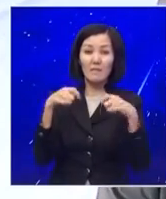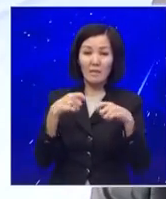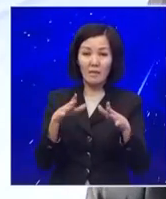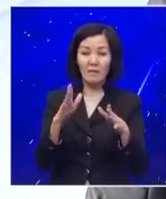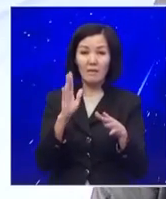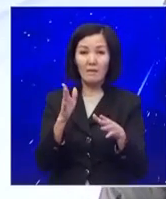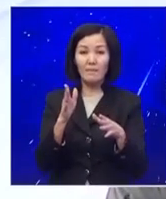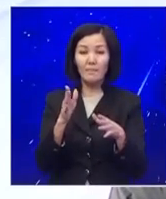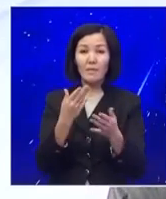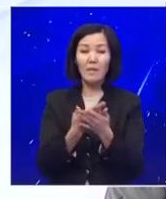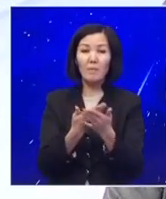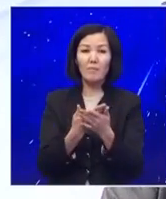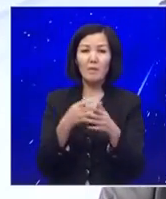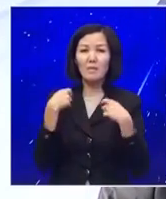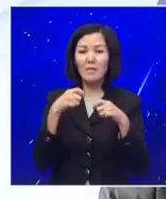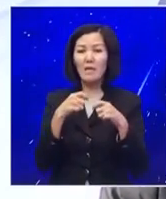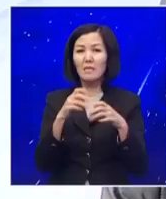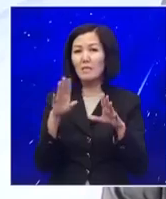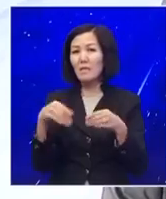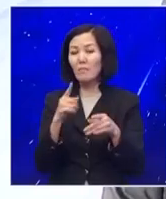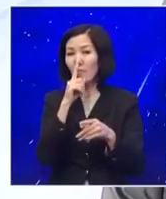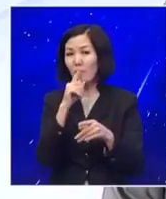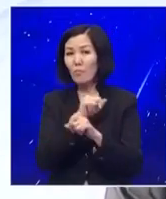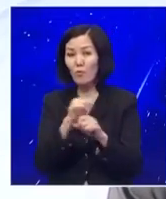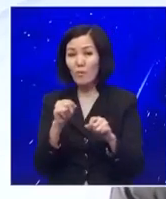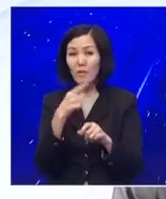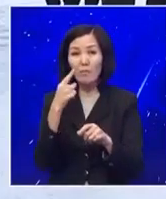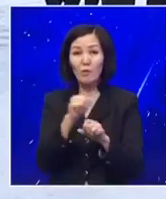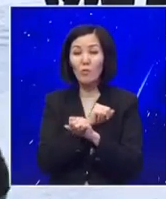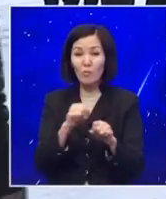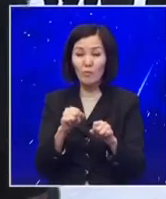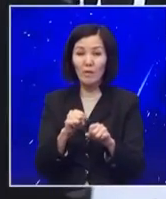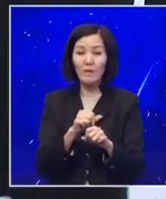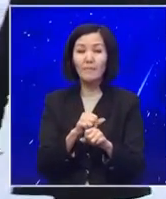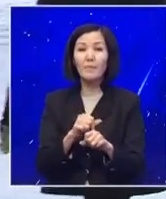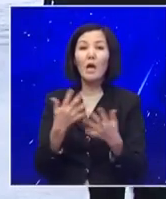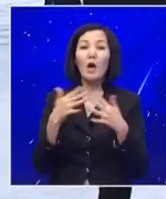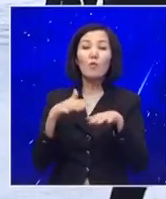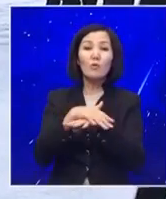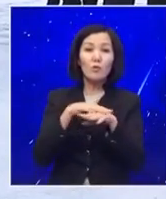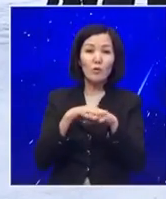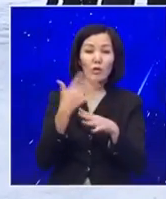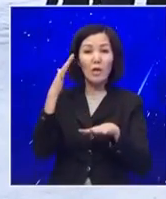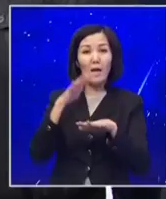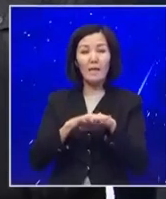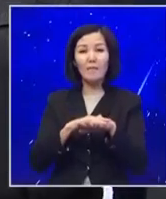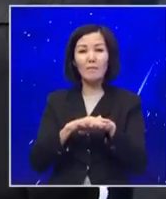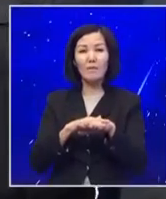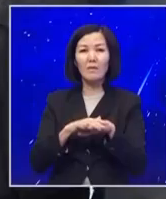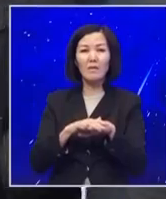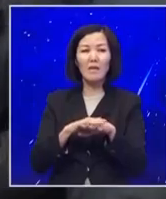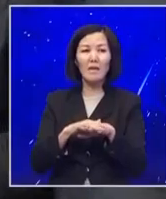Мен енді сен шөп сатпа, сен сат деп айтпаймыз ғой. Содан сатып алады. Ауыл тұрғындары жергілікті әкім сөзінің місе